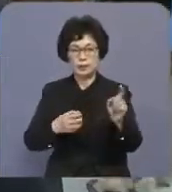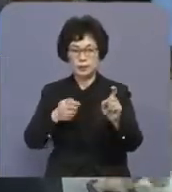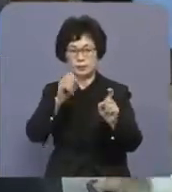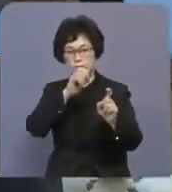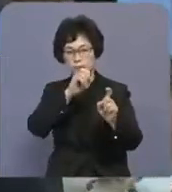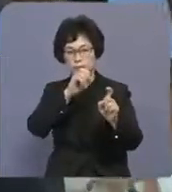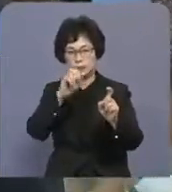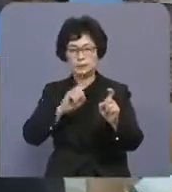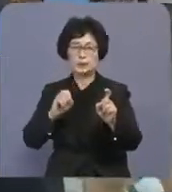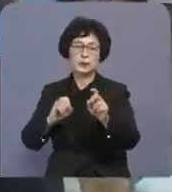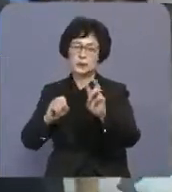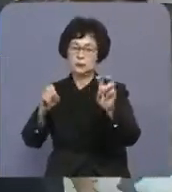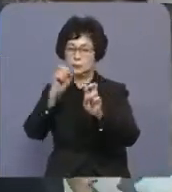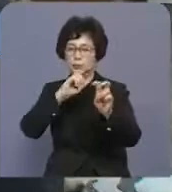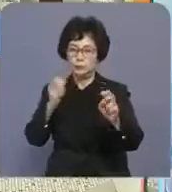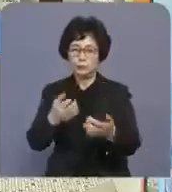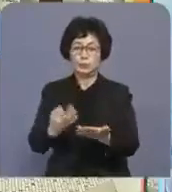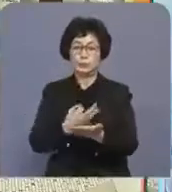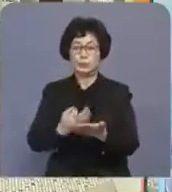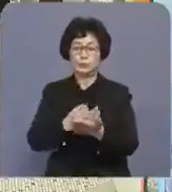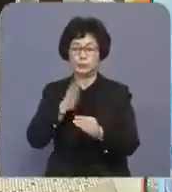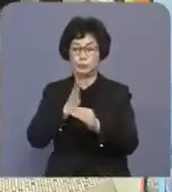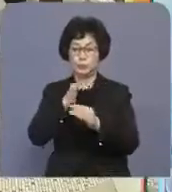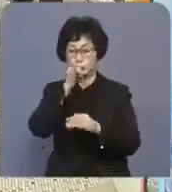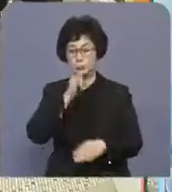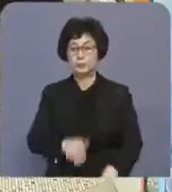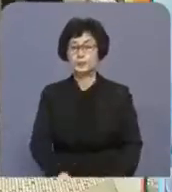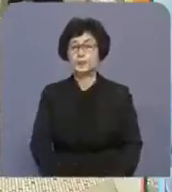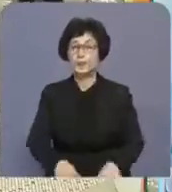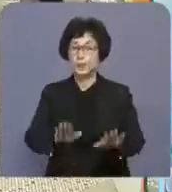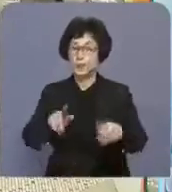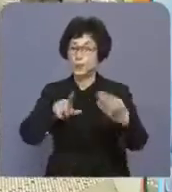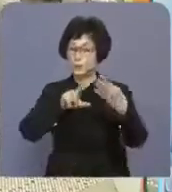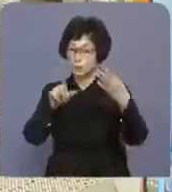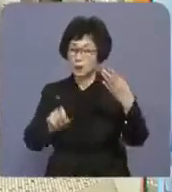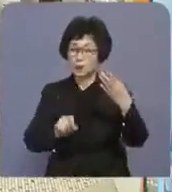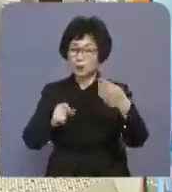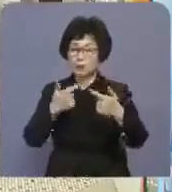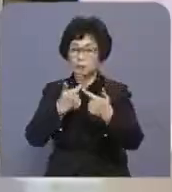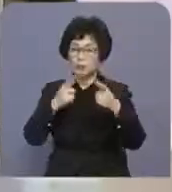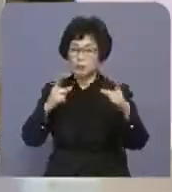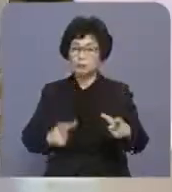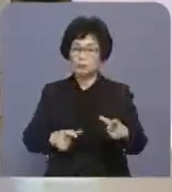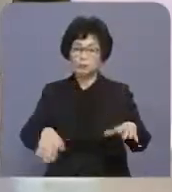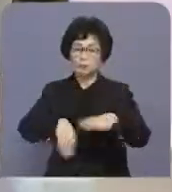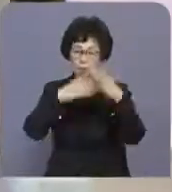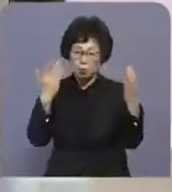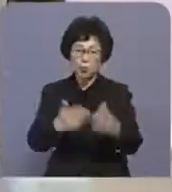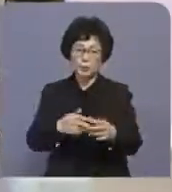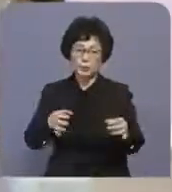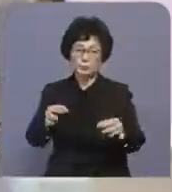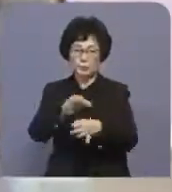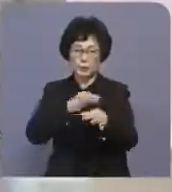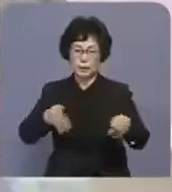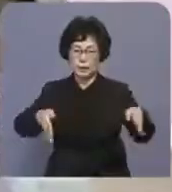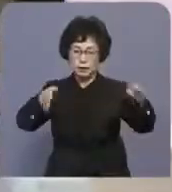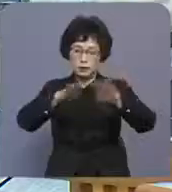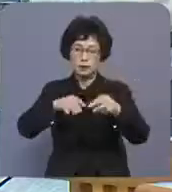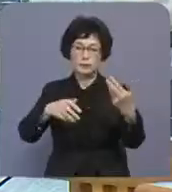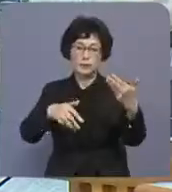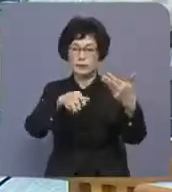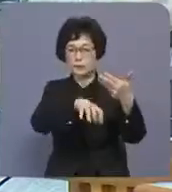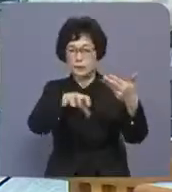꾸준히 신장률을 기록하고 있습니다. 실제로 올해 4월 부산 지역 전체 백화점 8곳에 평균